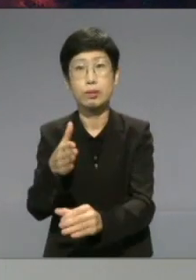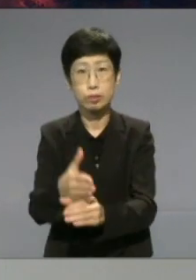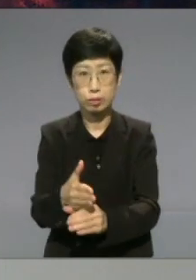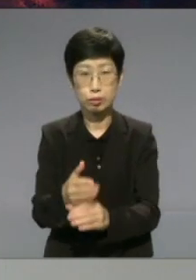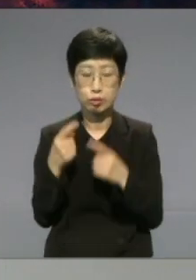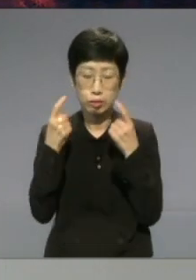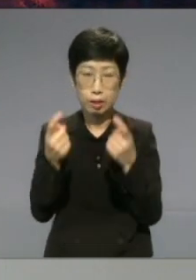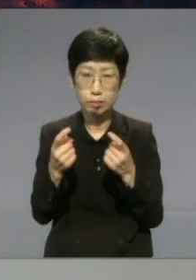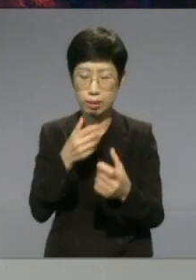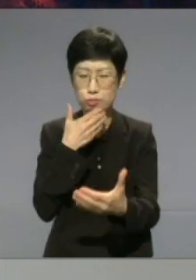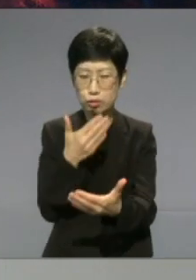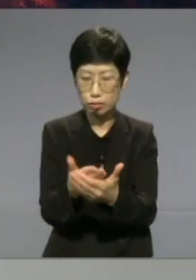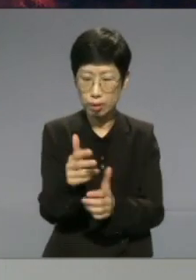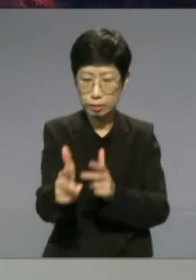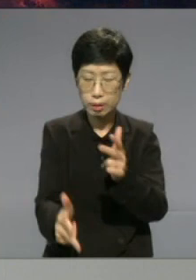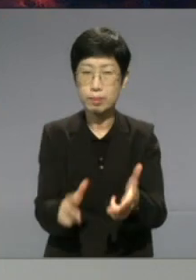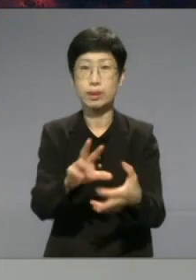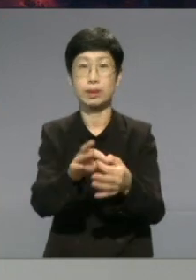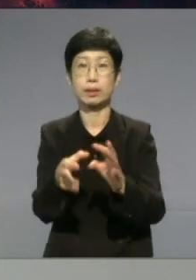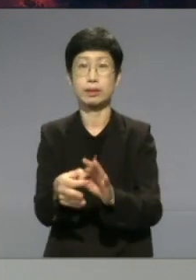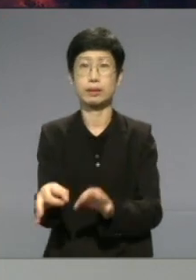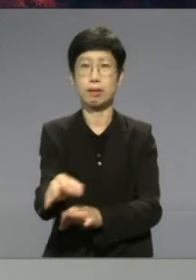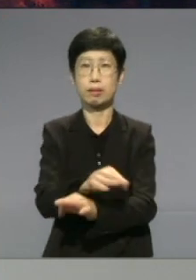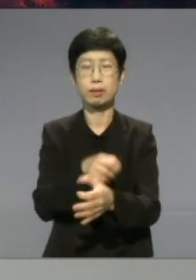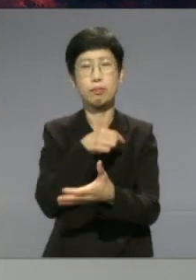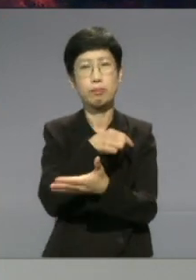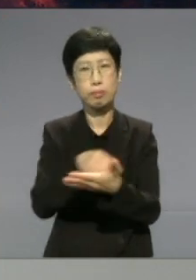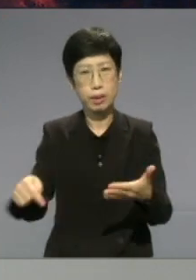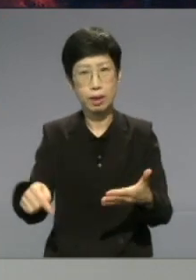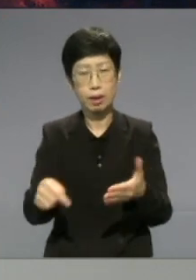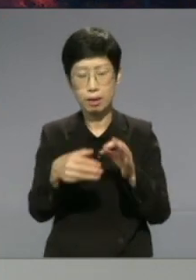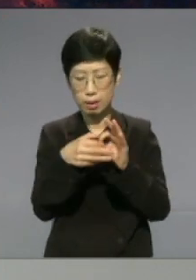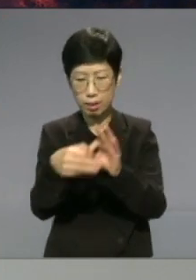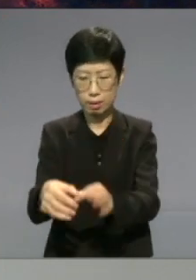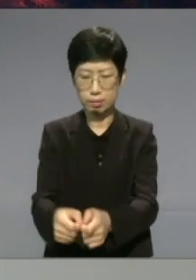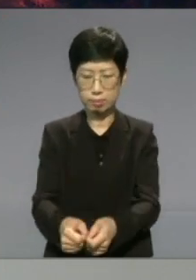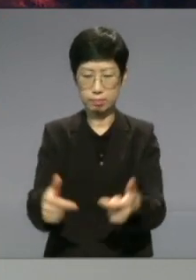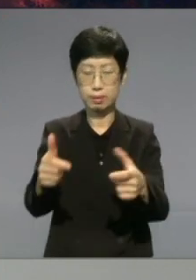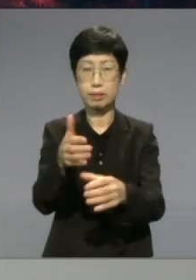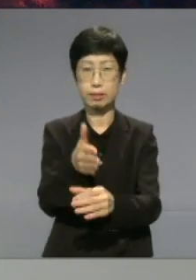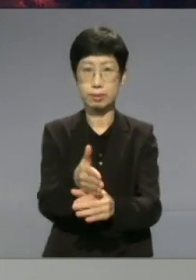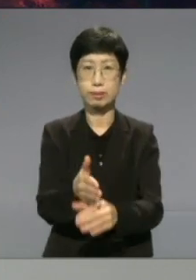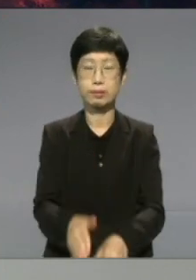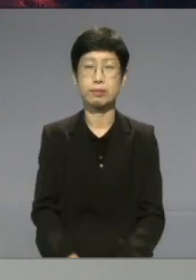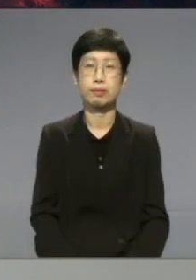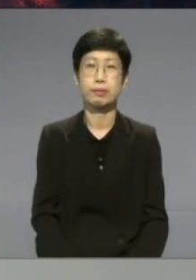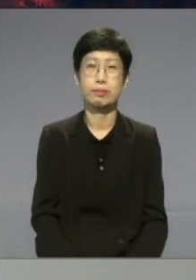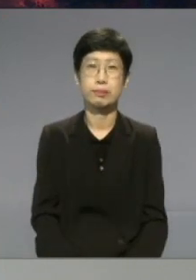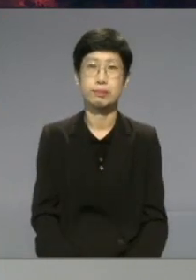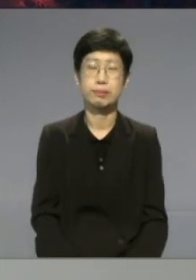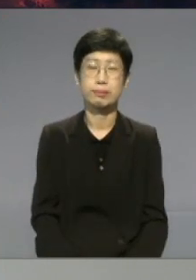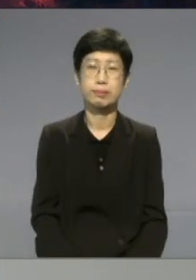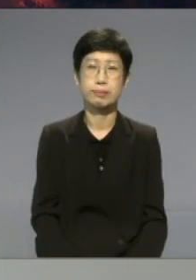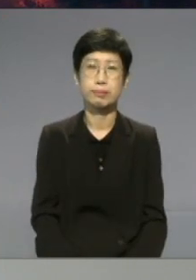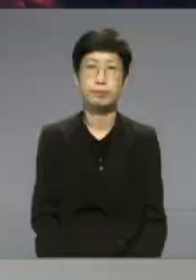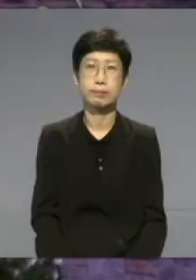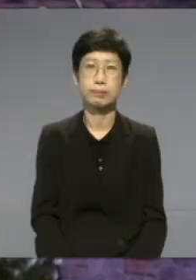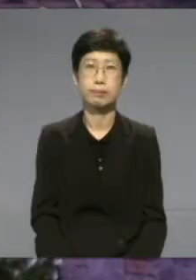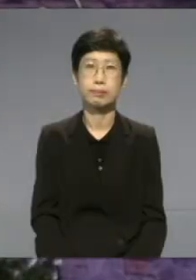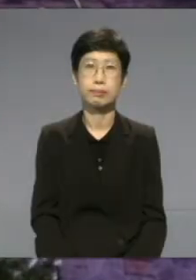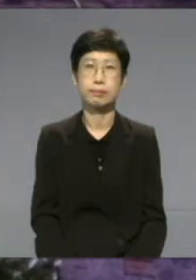주요 산업인 그리스의 경제적 피해도 타는 불만큼이나 커지고 있습니다. 원혜미 월드리포터입니다.